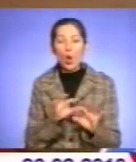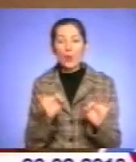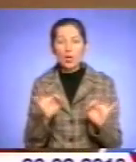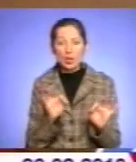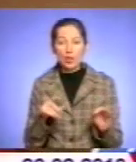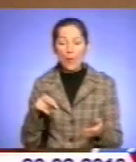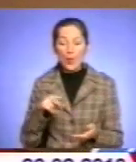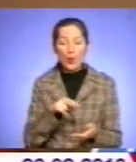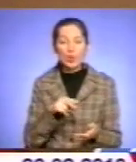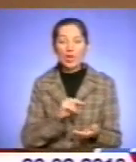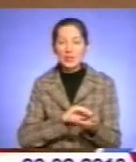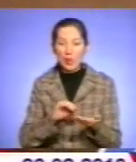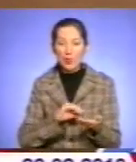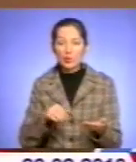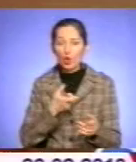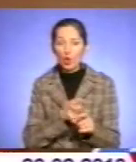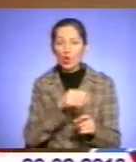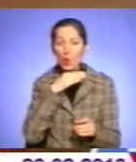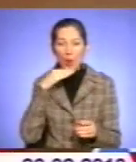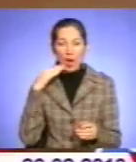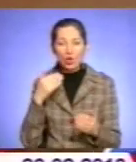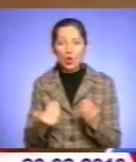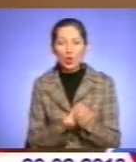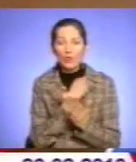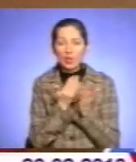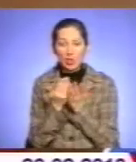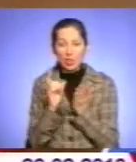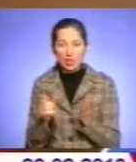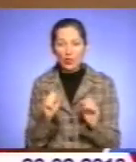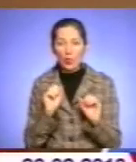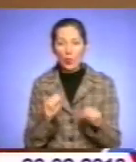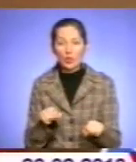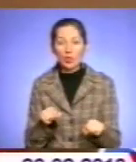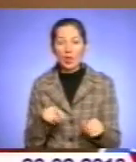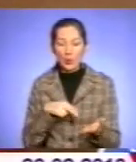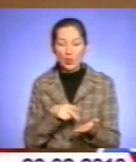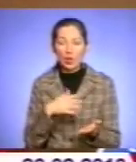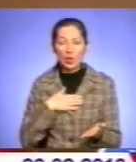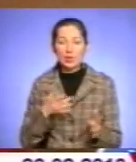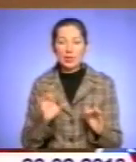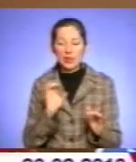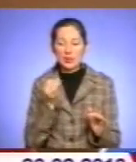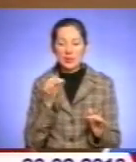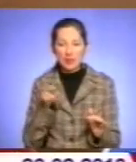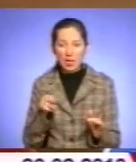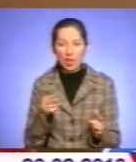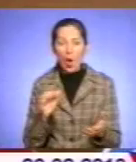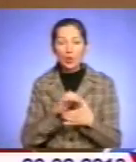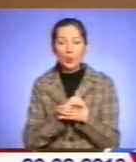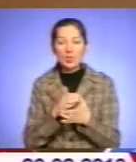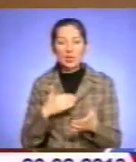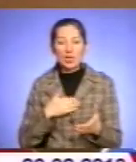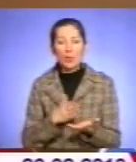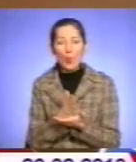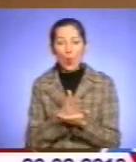і приходять, і записується дуже багато нових читачів. Так можна зайти до нас на сайт, ознайомитися з нашими